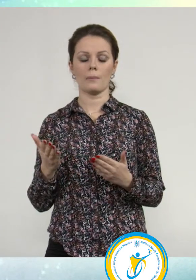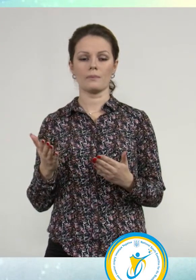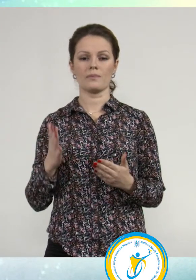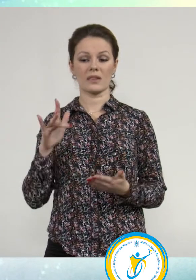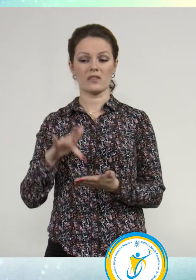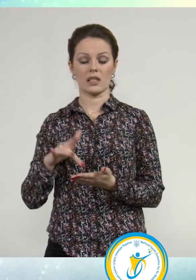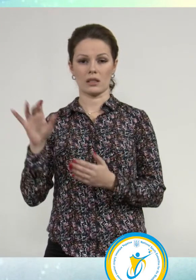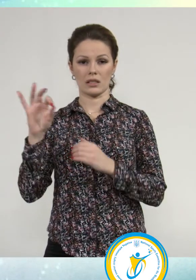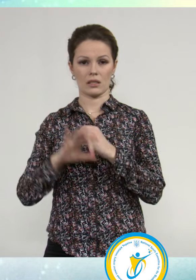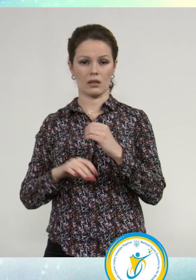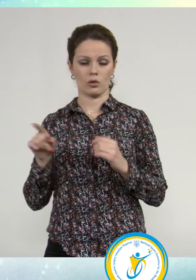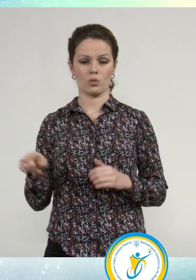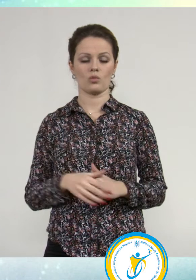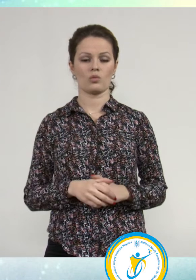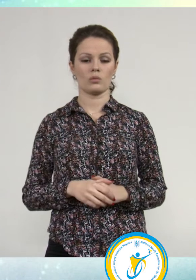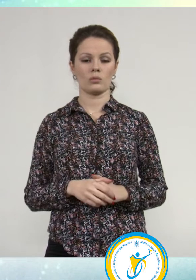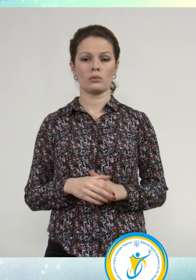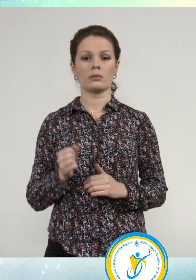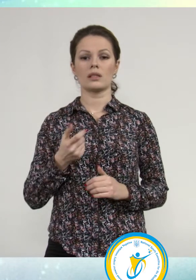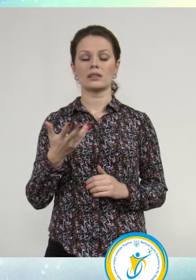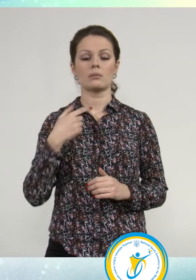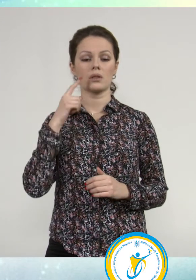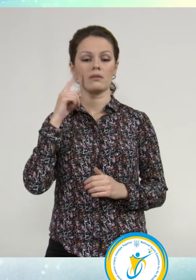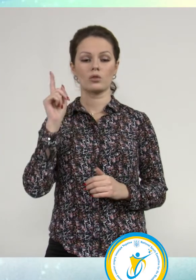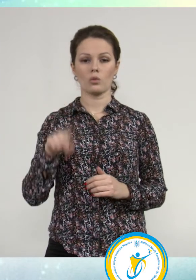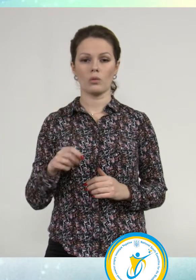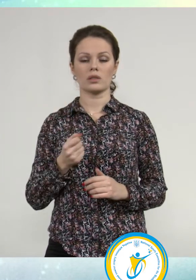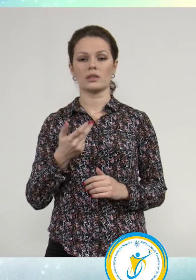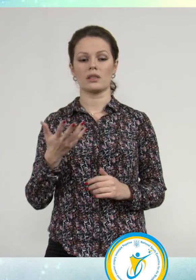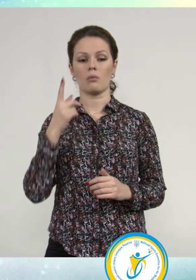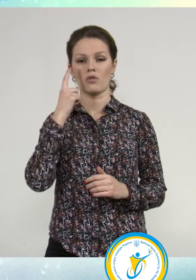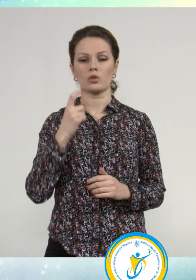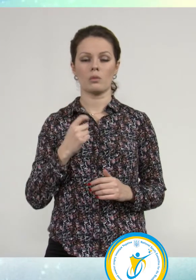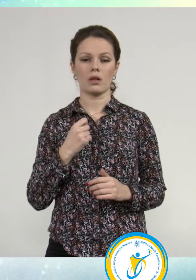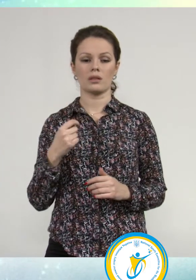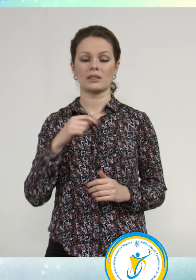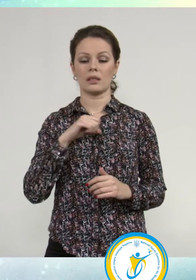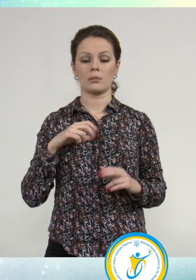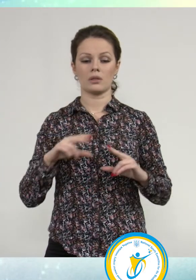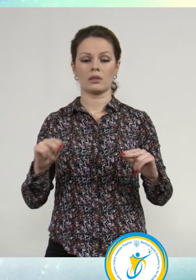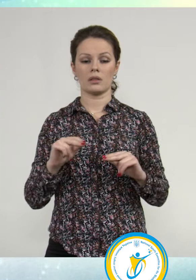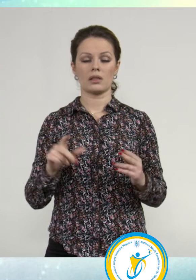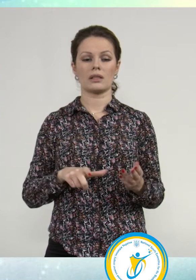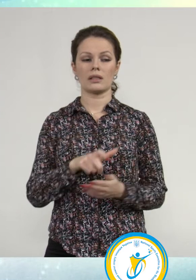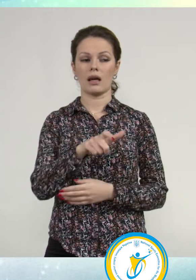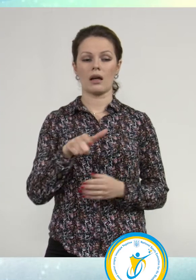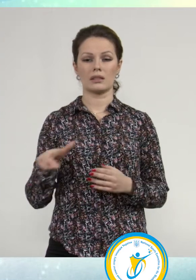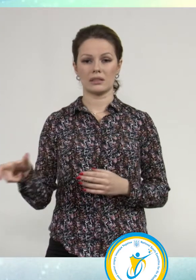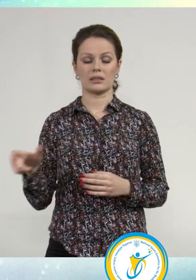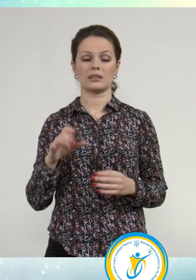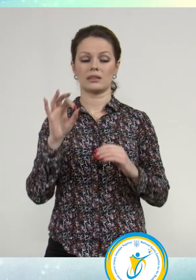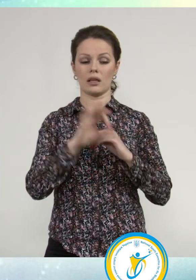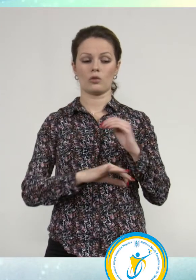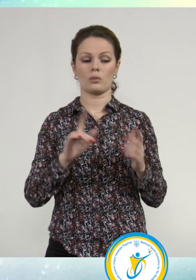от центру? Ну, наскільки мені відомо, наскільки повідомляли самі тренери, що траси